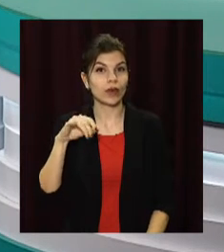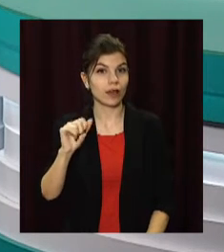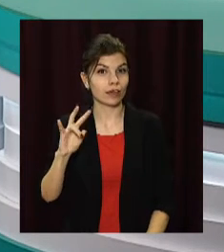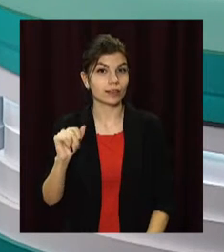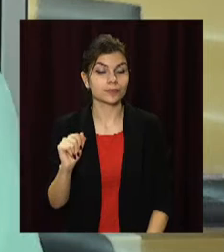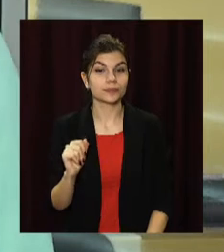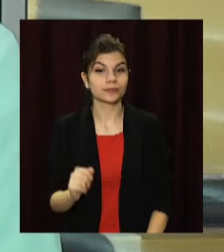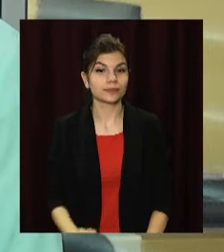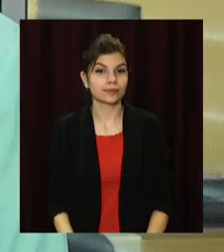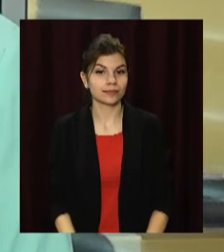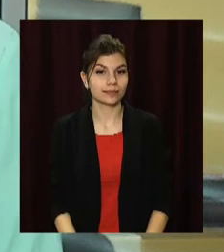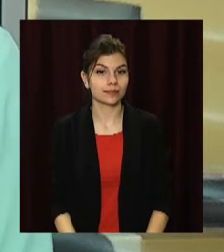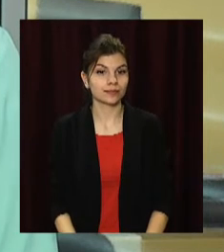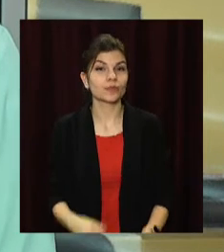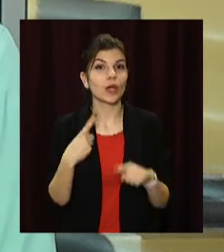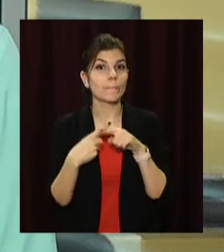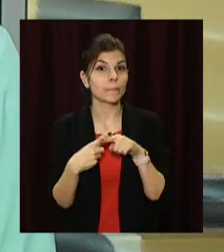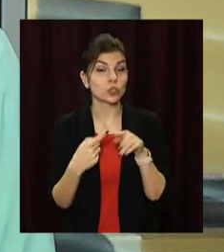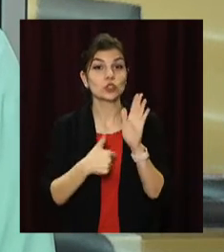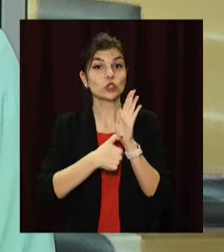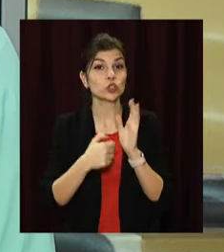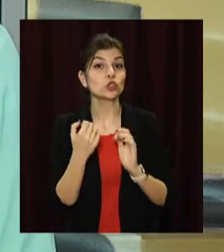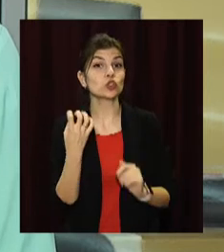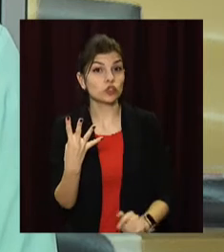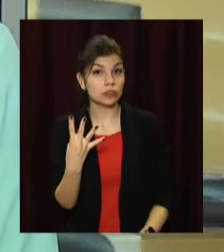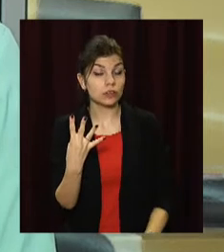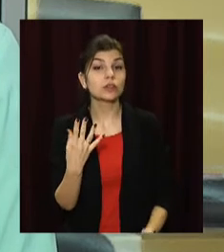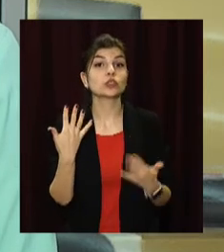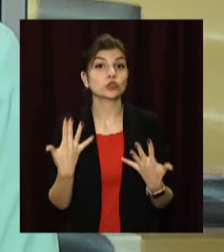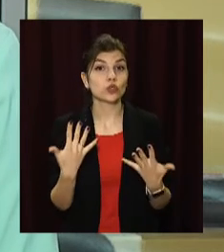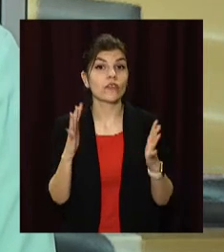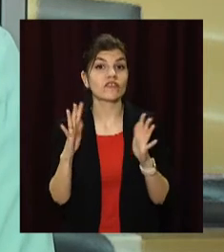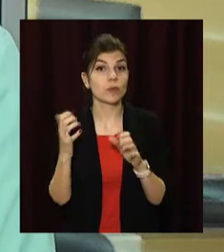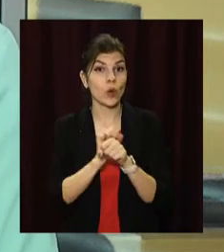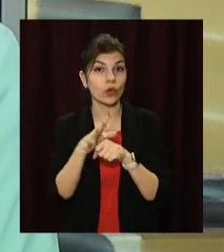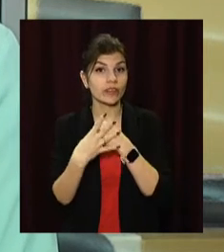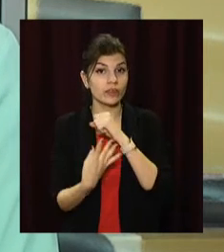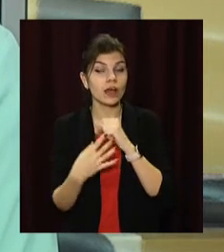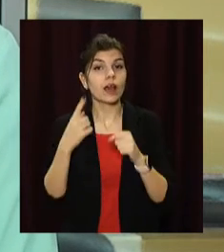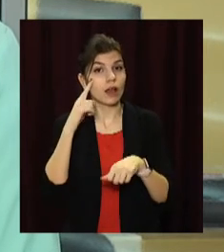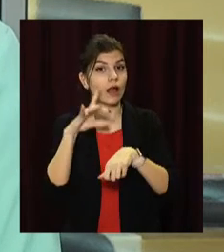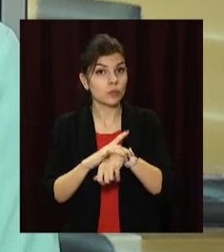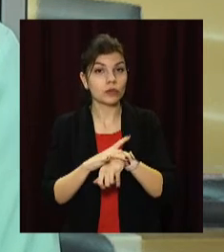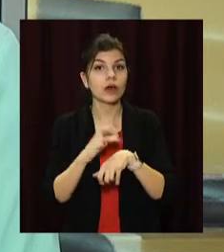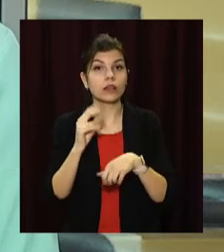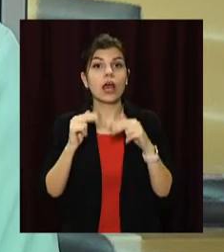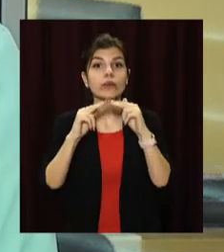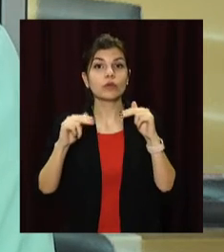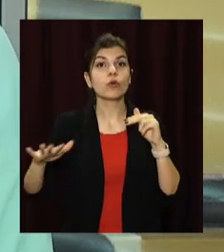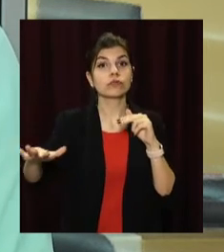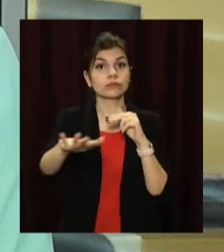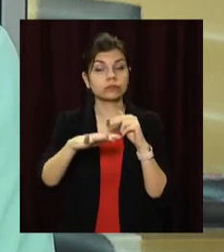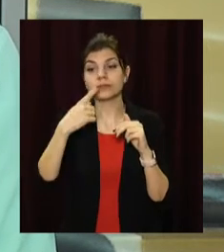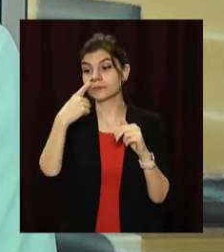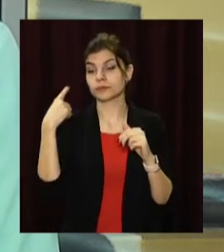Пуговкіна. Плюс 604. Саме стільки нових випадків COVID-19 зафіксували на Дніпропетровщині